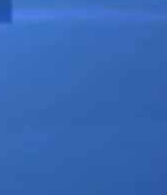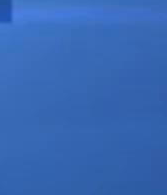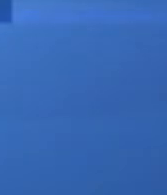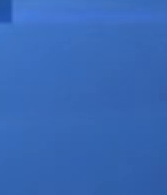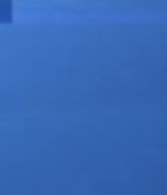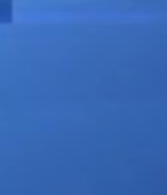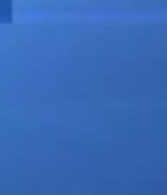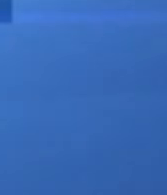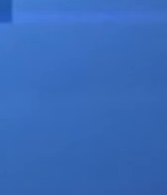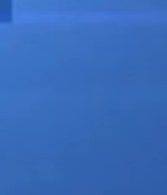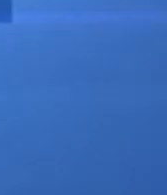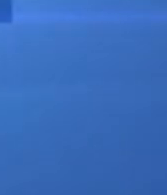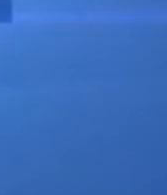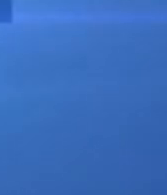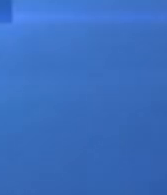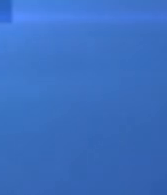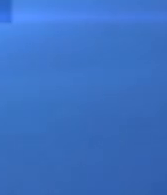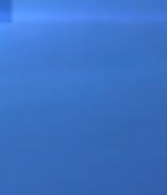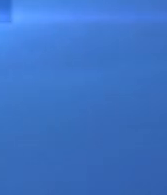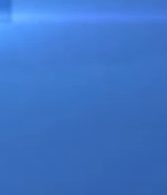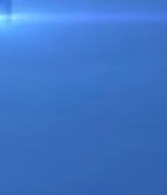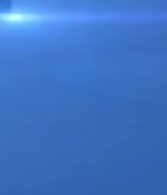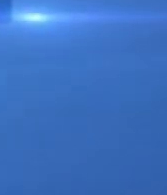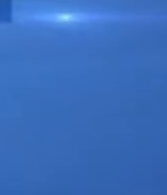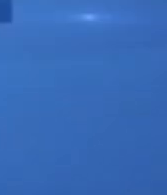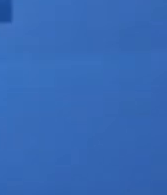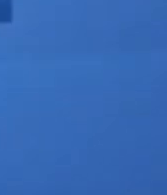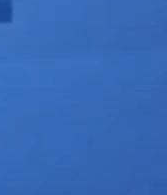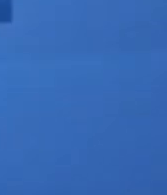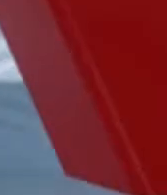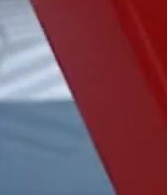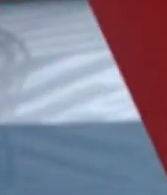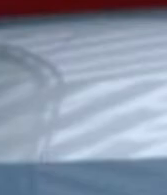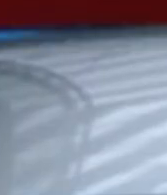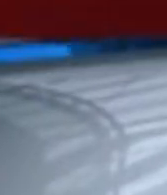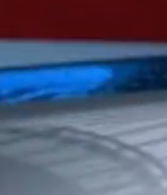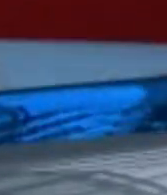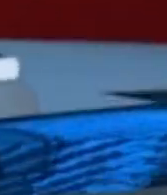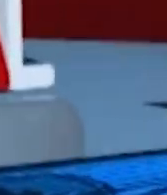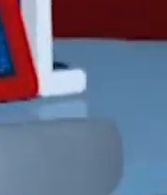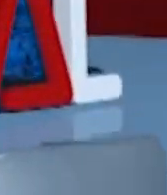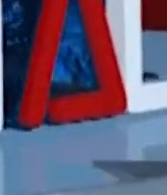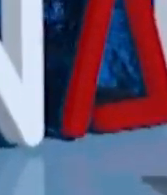Acest program este destinat și persoanelor cu deficiențe de auz.